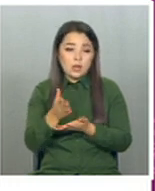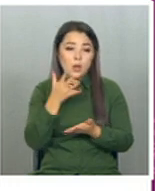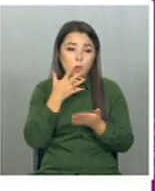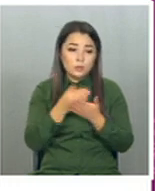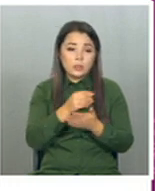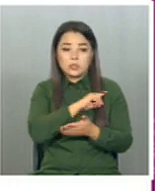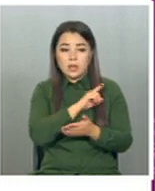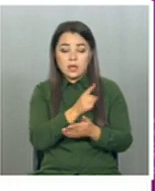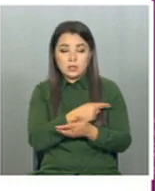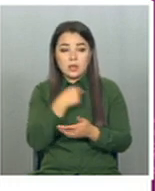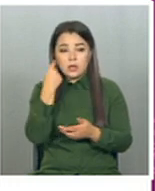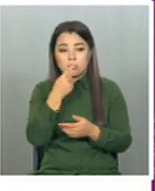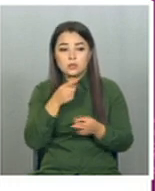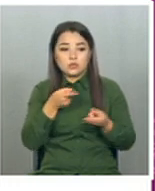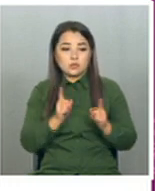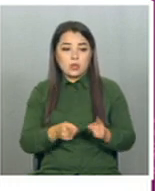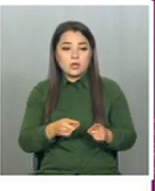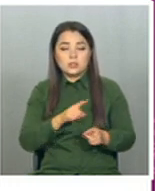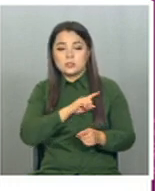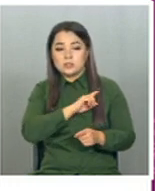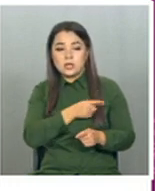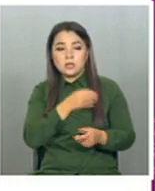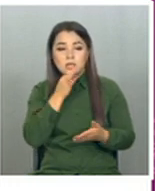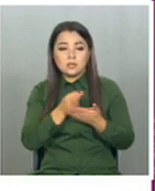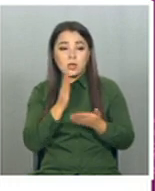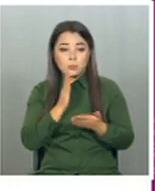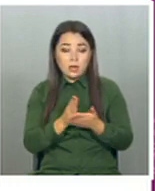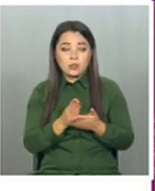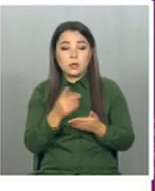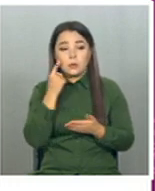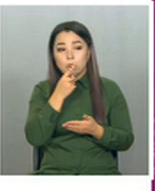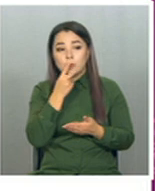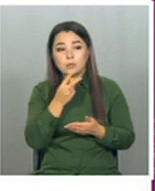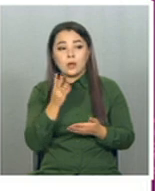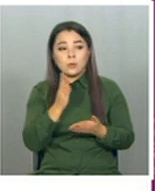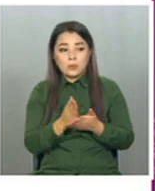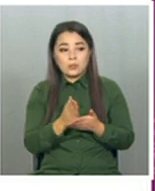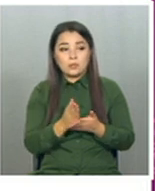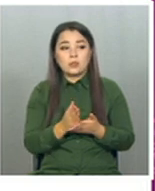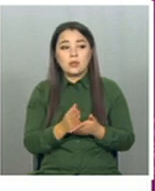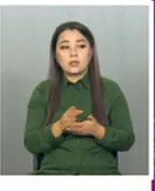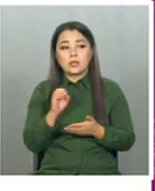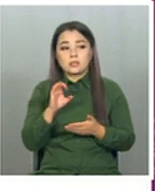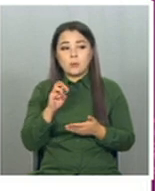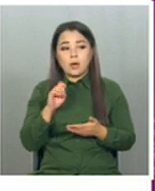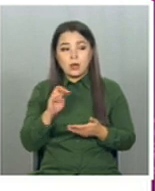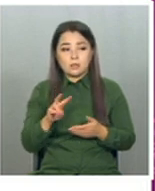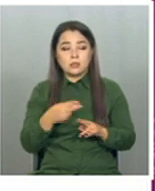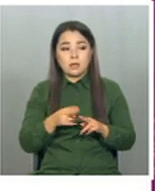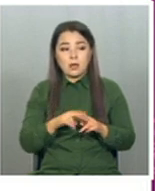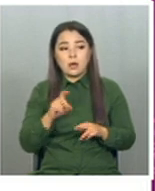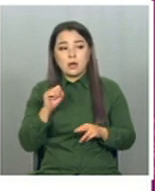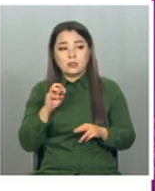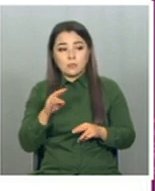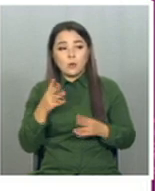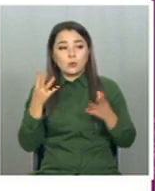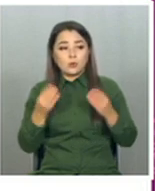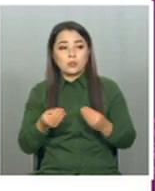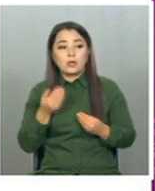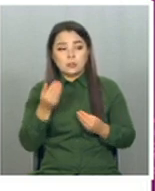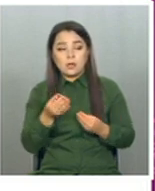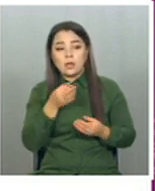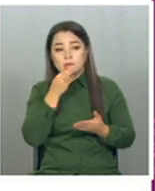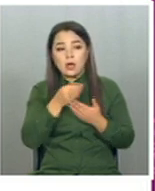өзінің өр тұлғасын көрсеткен. Көруші едім, есім хан, ханымды күнім, сізді